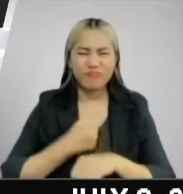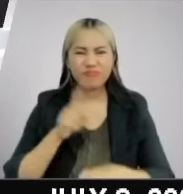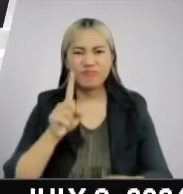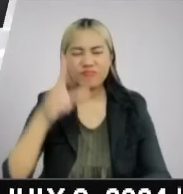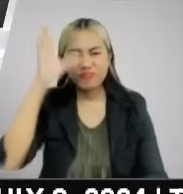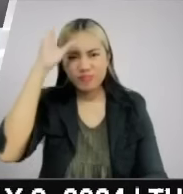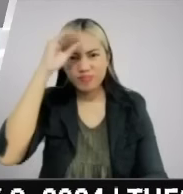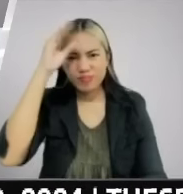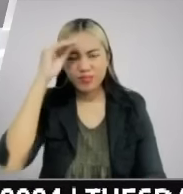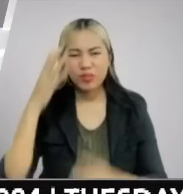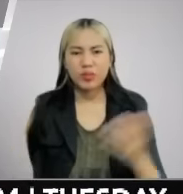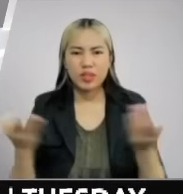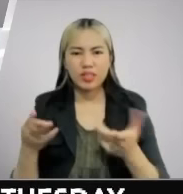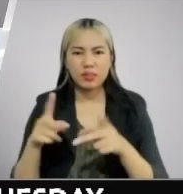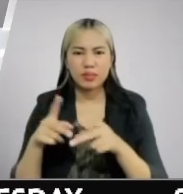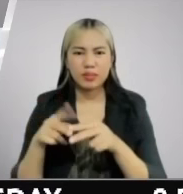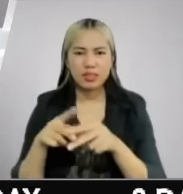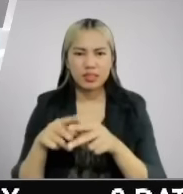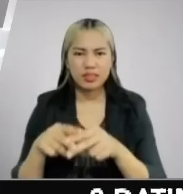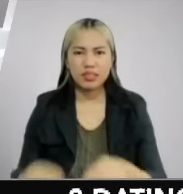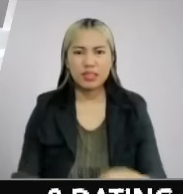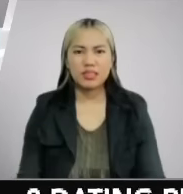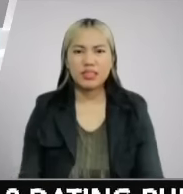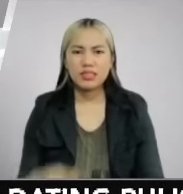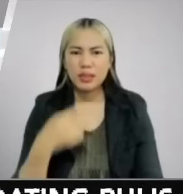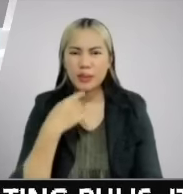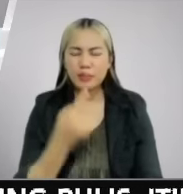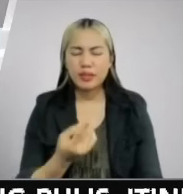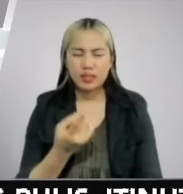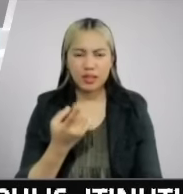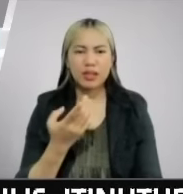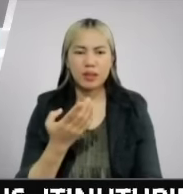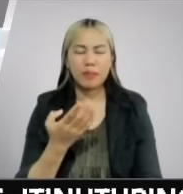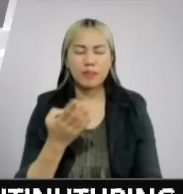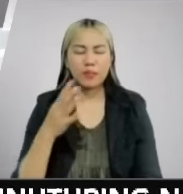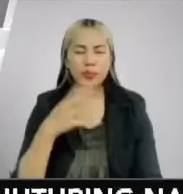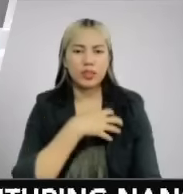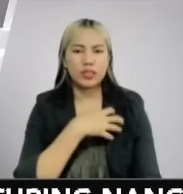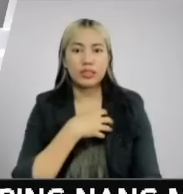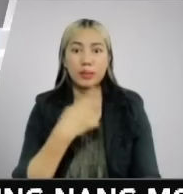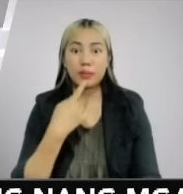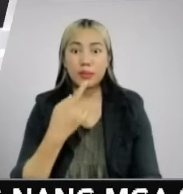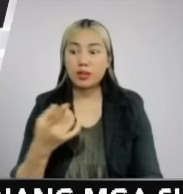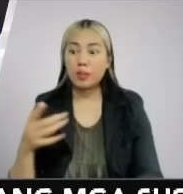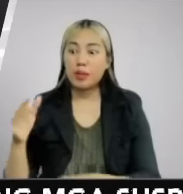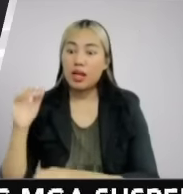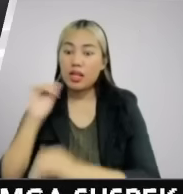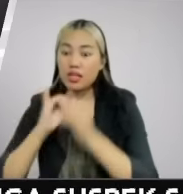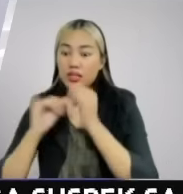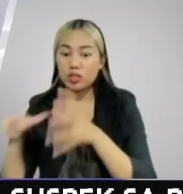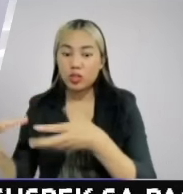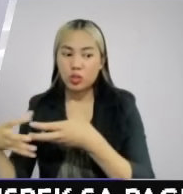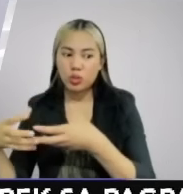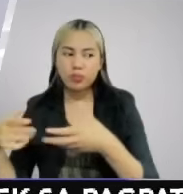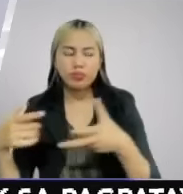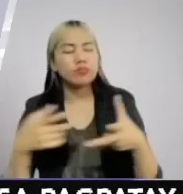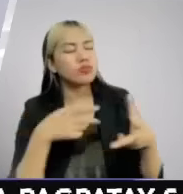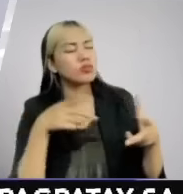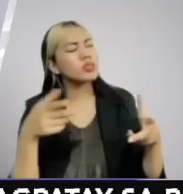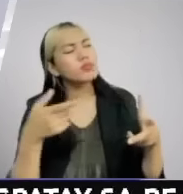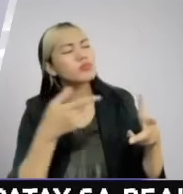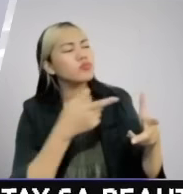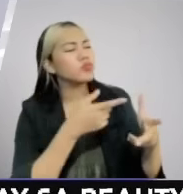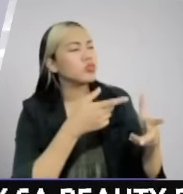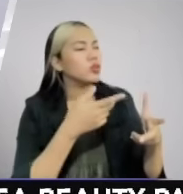Pangasinan ayon sa pulisya napagkuro dahan lang ng lasing ang biktima at ang angkas niya sa motorsiklo Nagkataon na